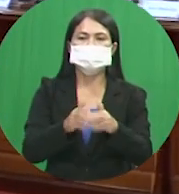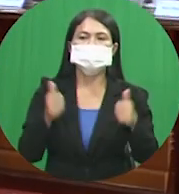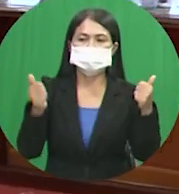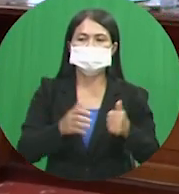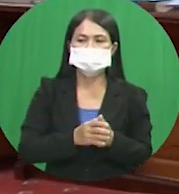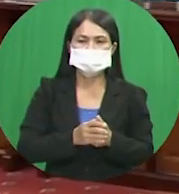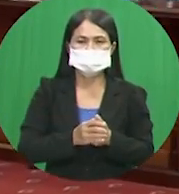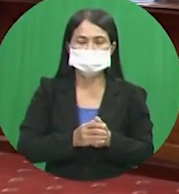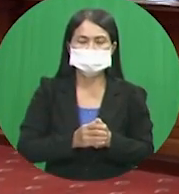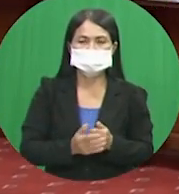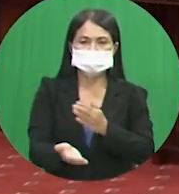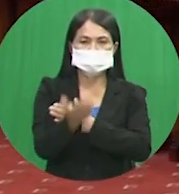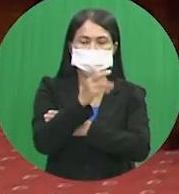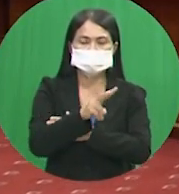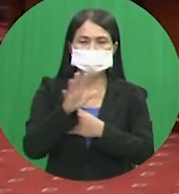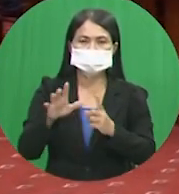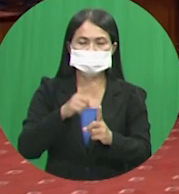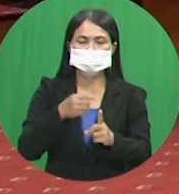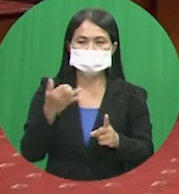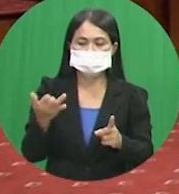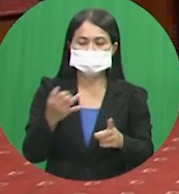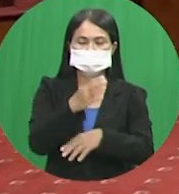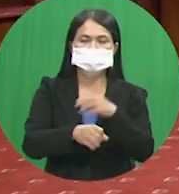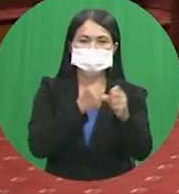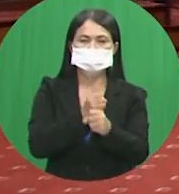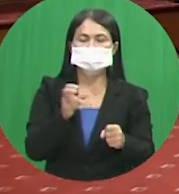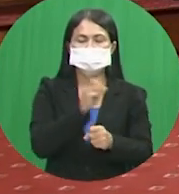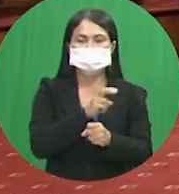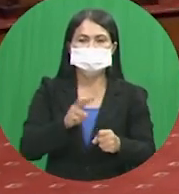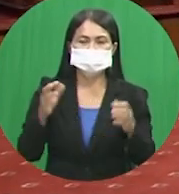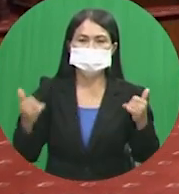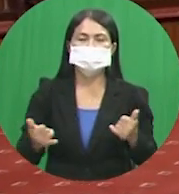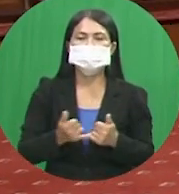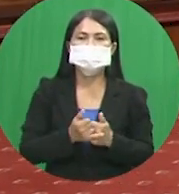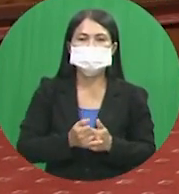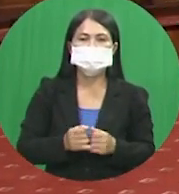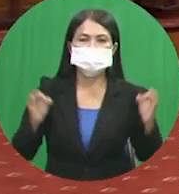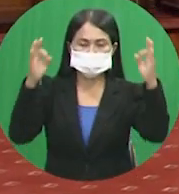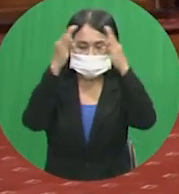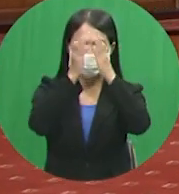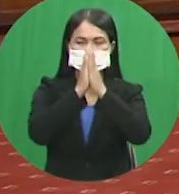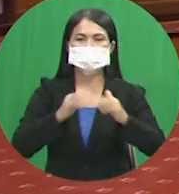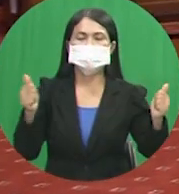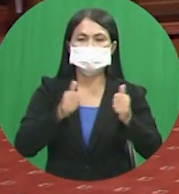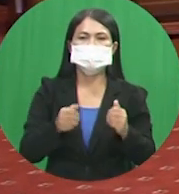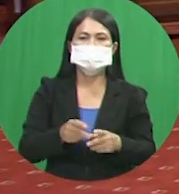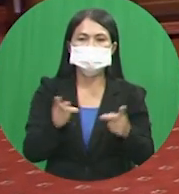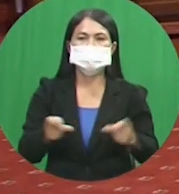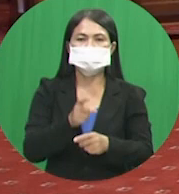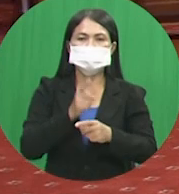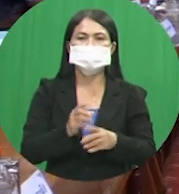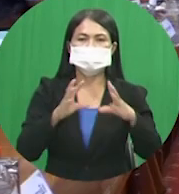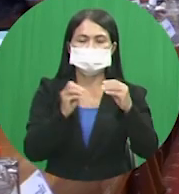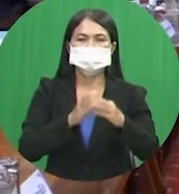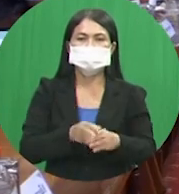ភានាព្រឹកថ្ងៃទី25ខែកក្កដាឆ្នាំ2022នេះនៅវិមានរដ្ឋសភាដោយនៅក្នុងនោះកិច្ចប្រ